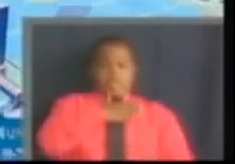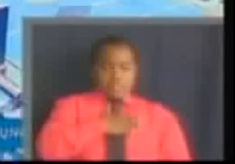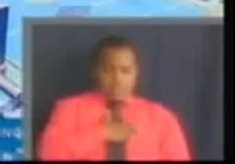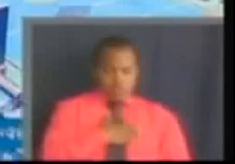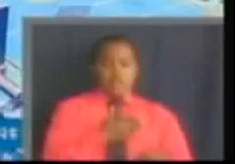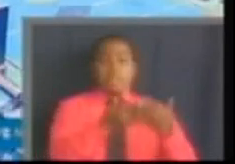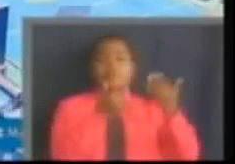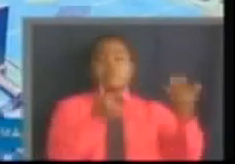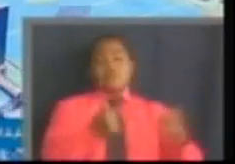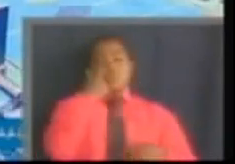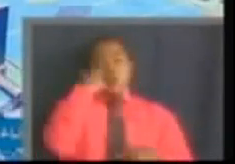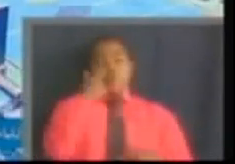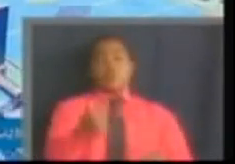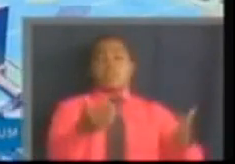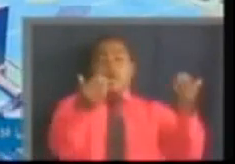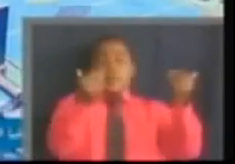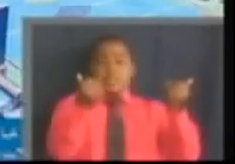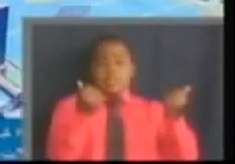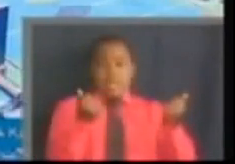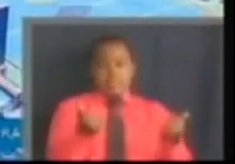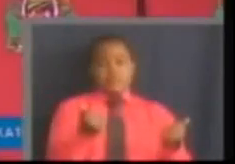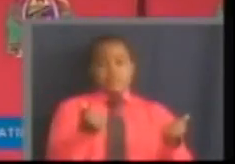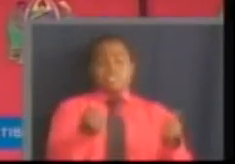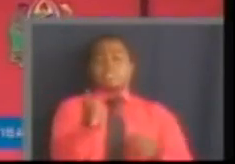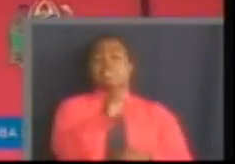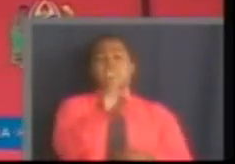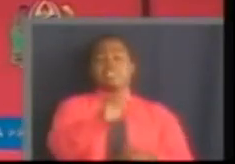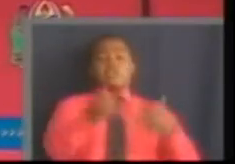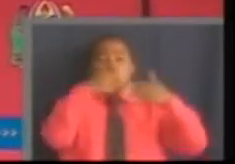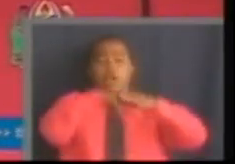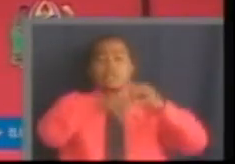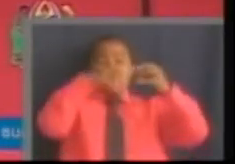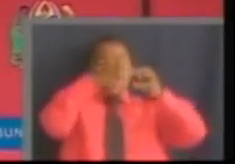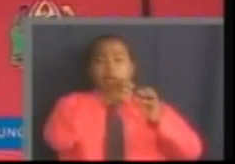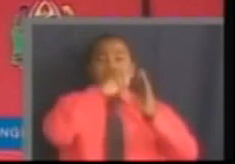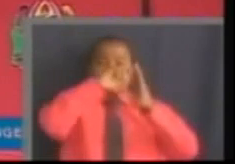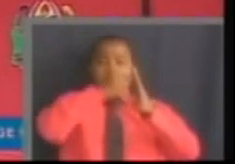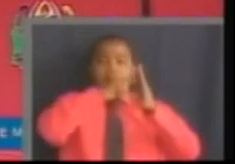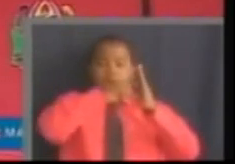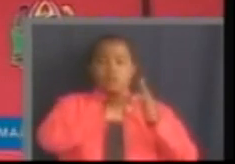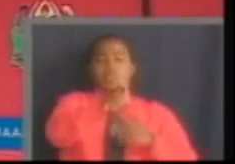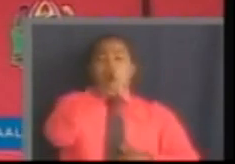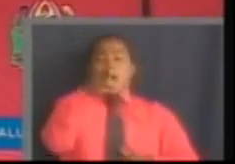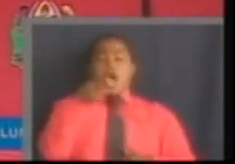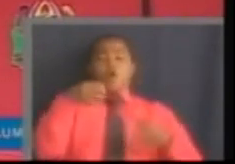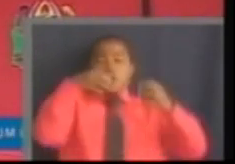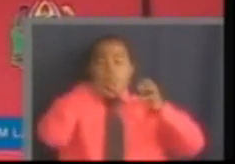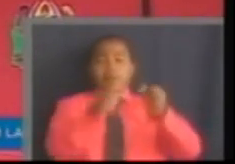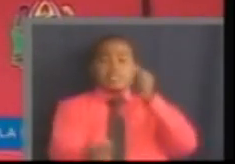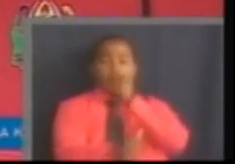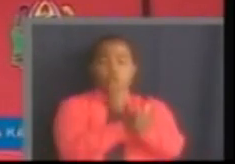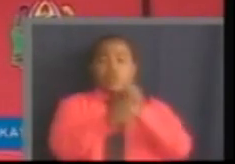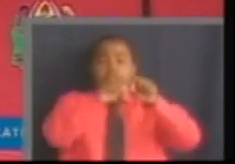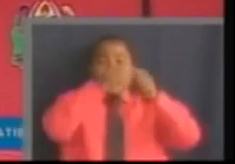yamepelekea kuona uhitaji si tu wa kamati ya kanuni au wa kamati ya uongozi, bali ya wajumbe wa